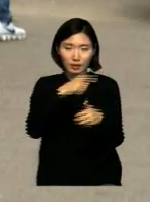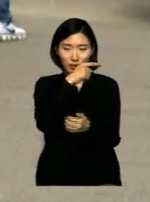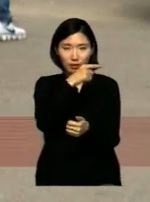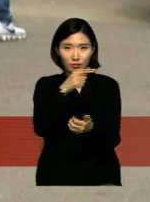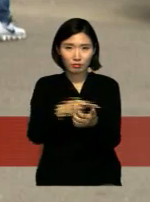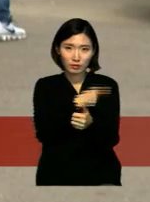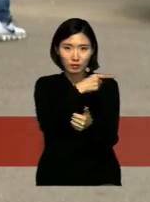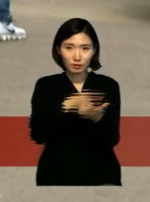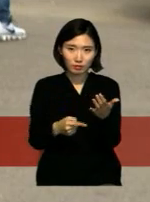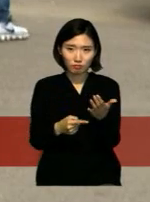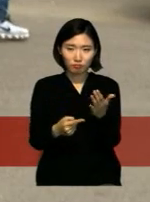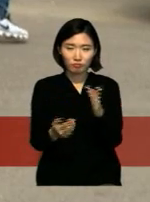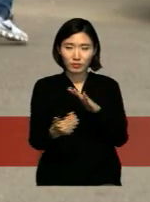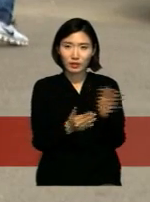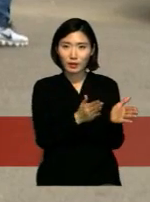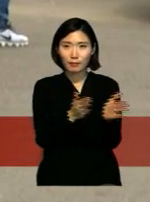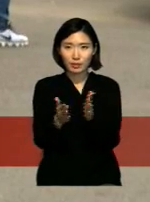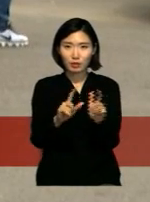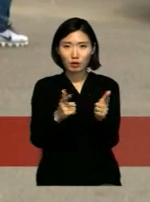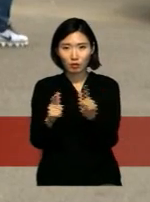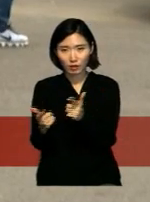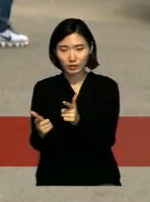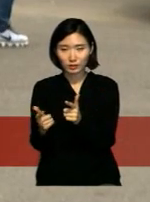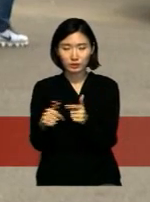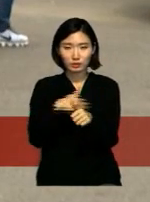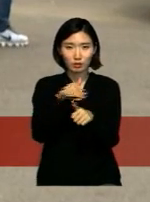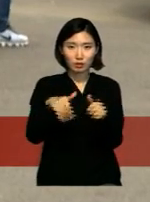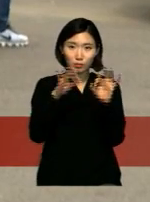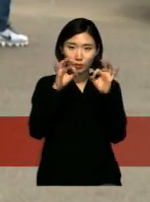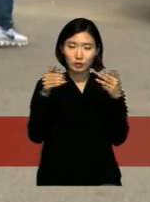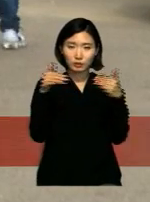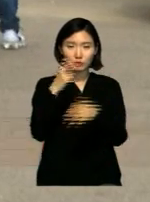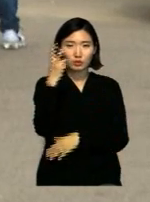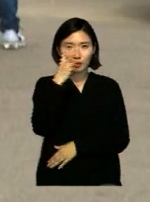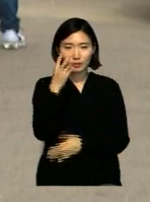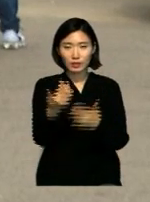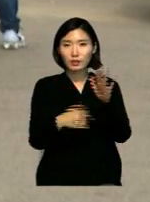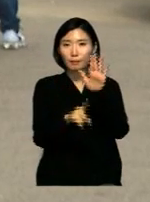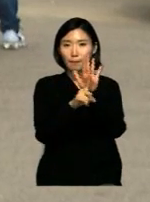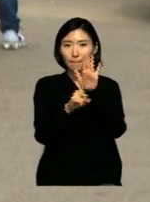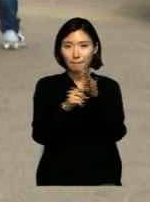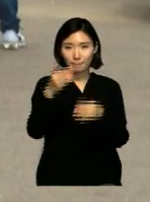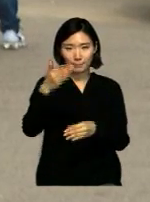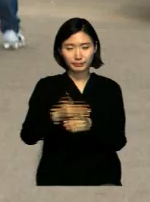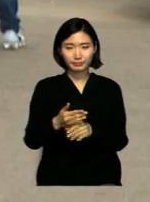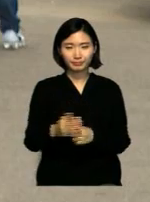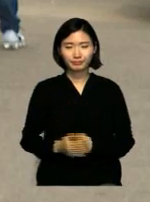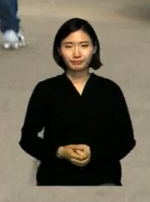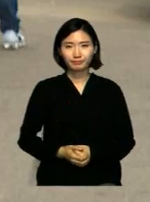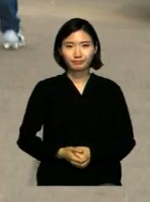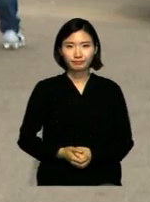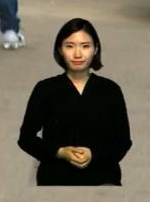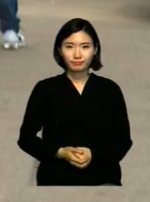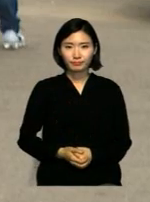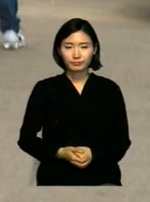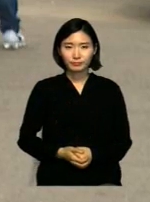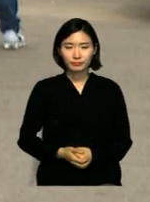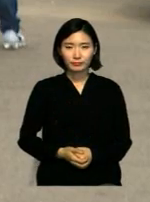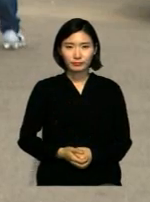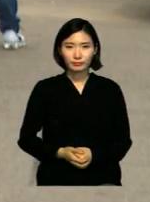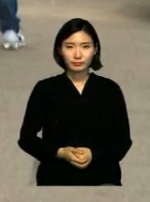시설과 하수 처리수 재이용 실태를 돌아보며 집중 감사를 예고했습니다. 서울경제 케이블TV 김정필입니다.